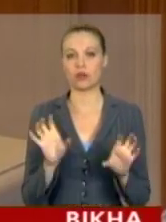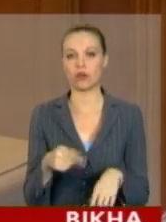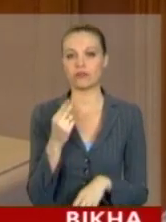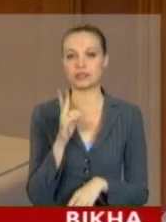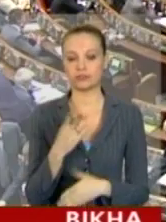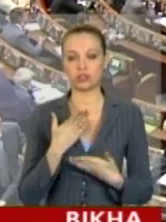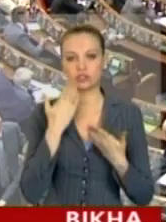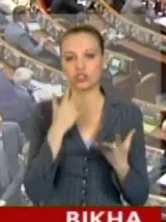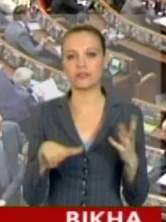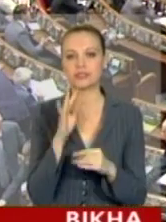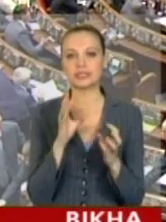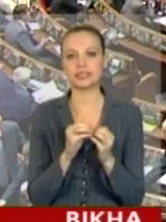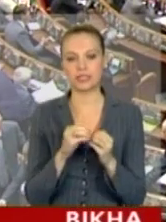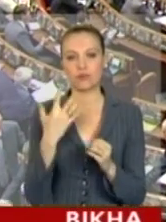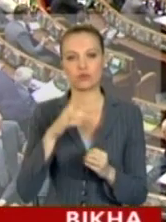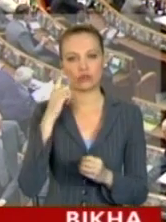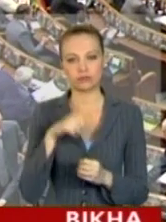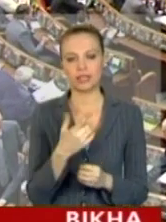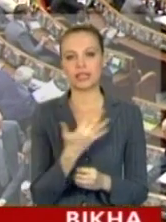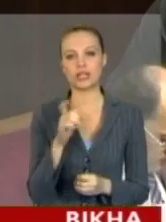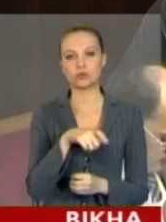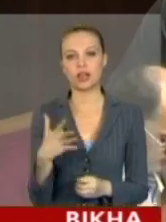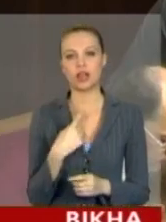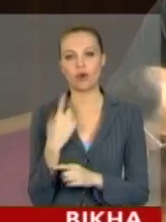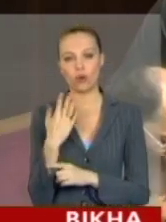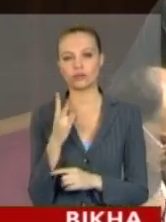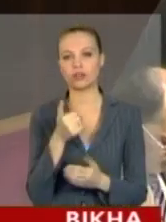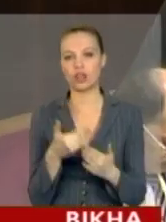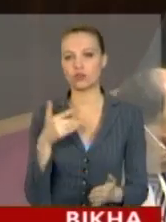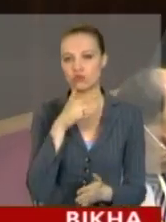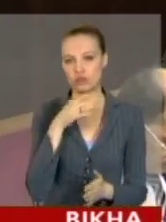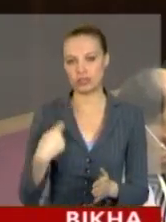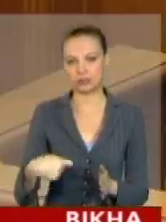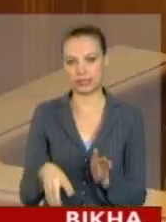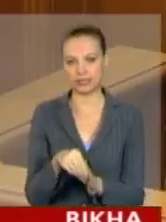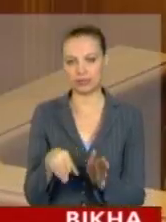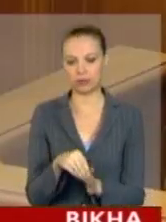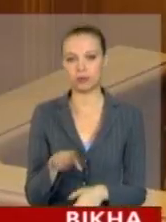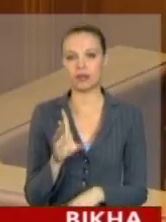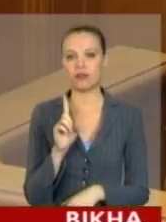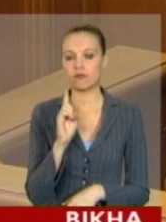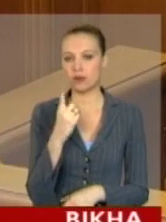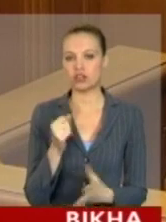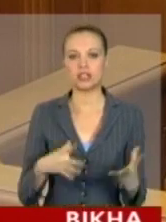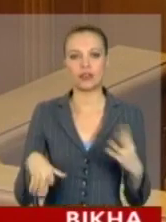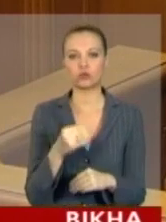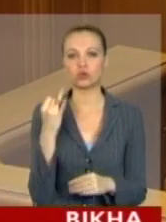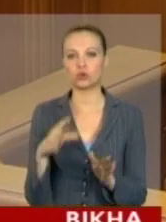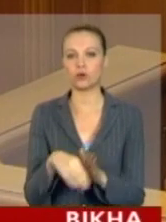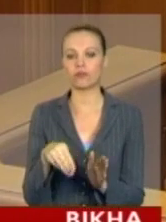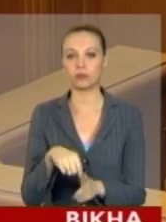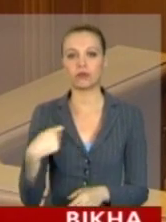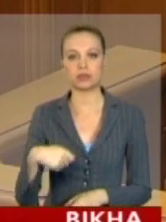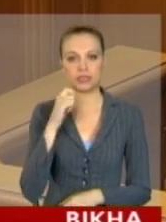ЦВК зачитує всі ті самі відомості і кількість людей, що голосували на дочасних президентських виборах. Вперше за всю історію виборів